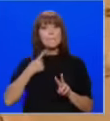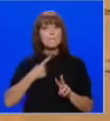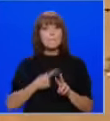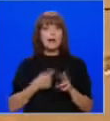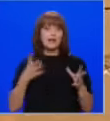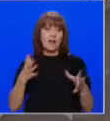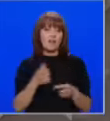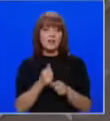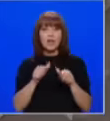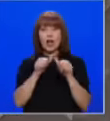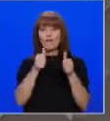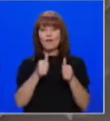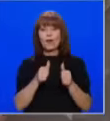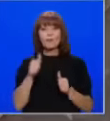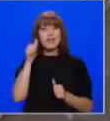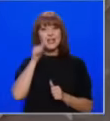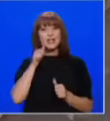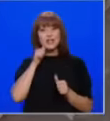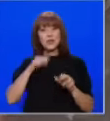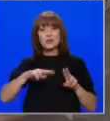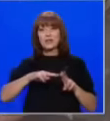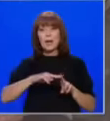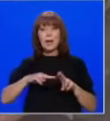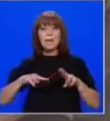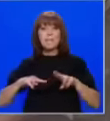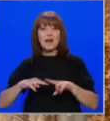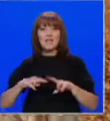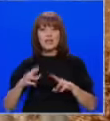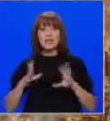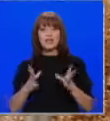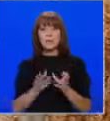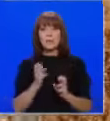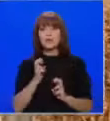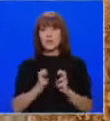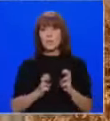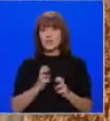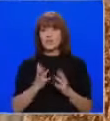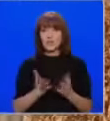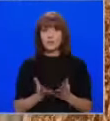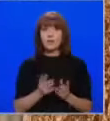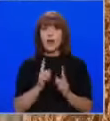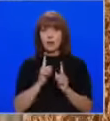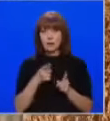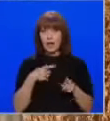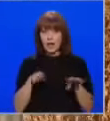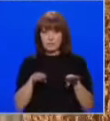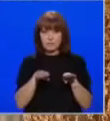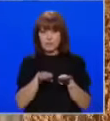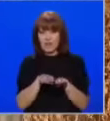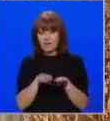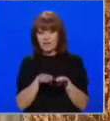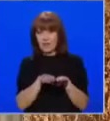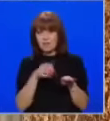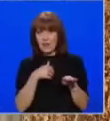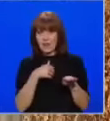на емблематичните жълти павета. Започна пилотно производство. Нека сега да сравним нашия